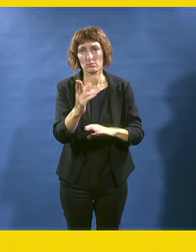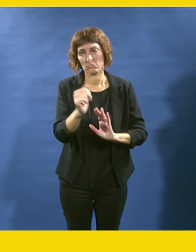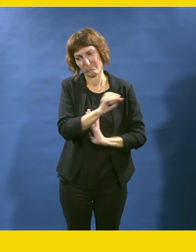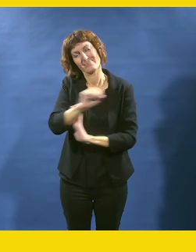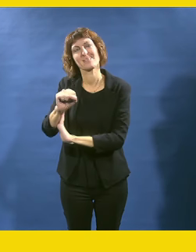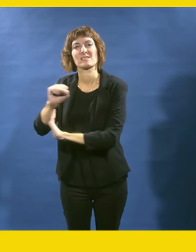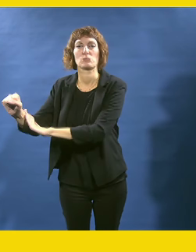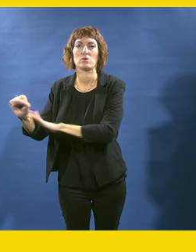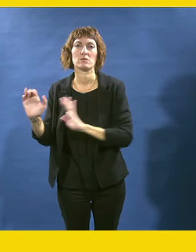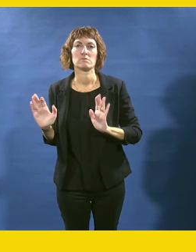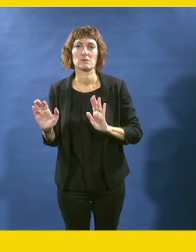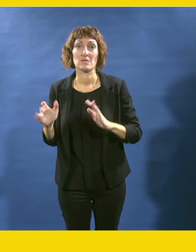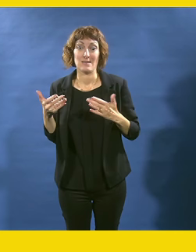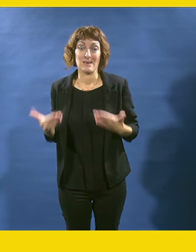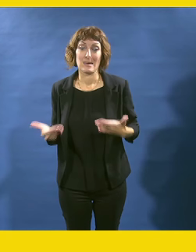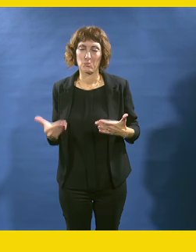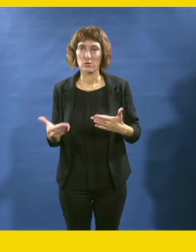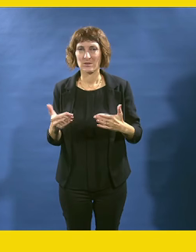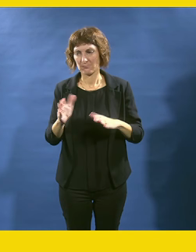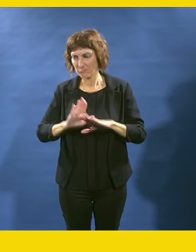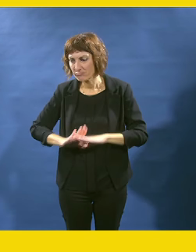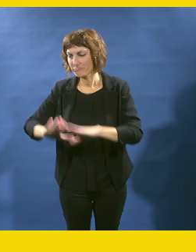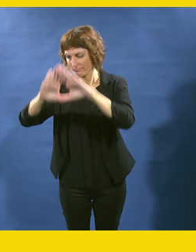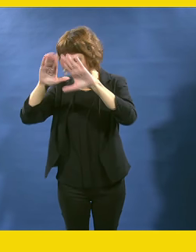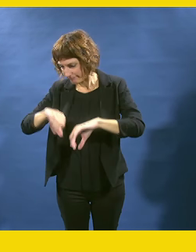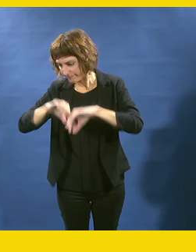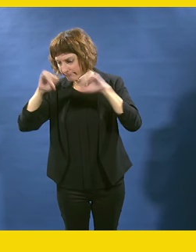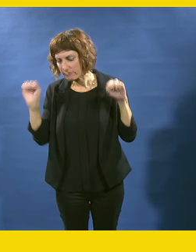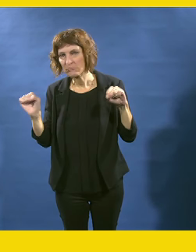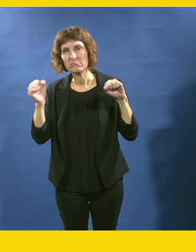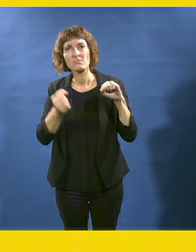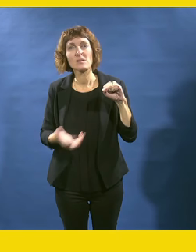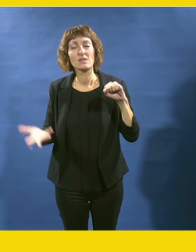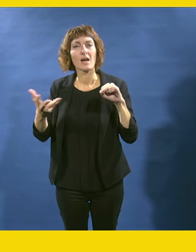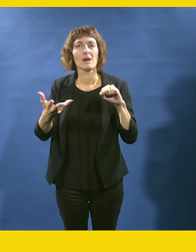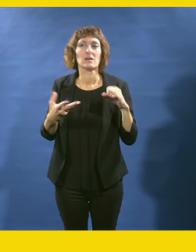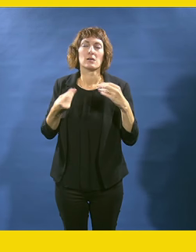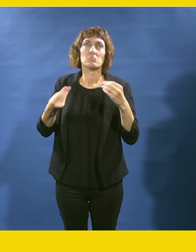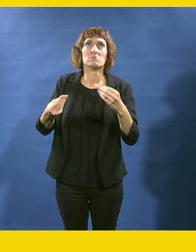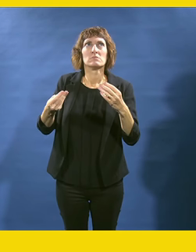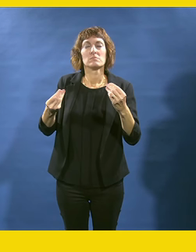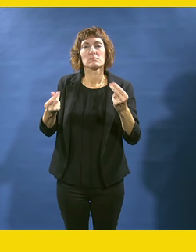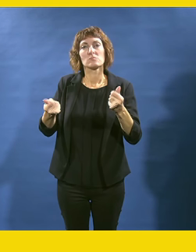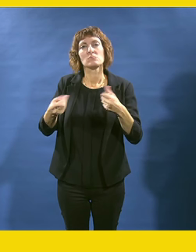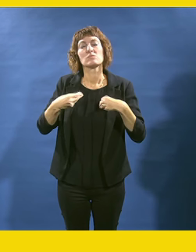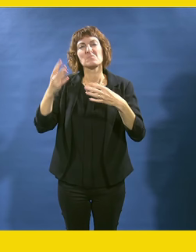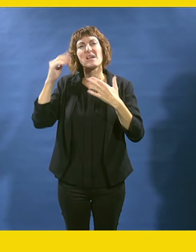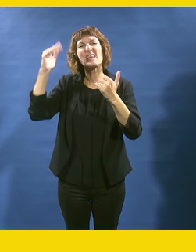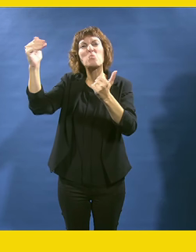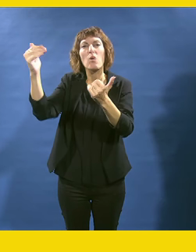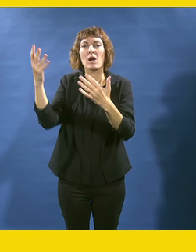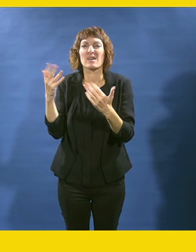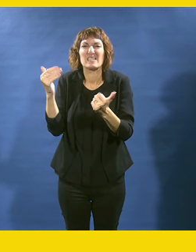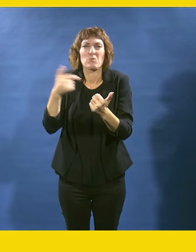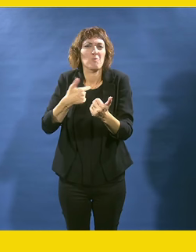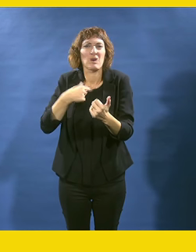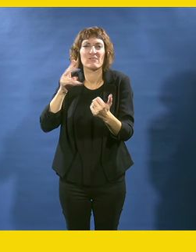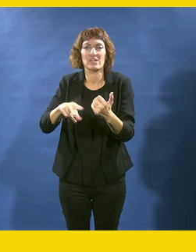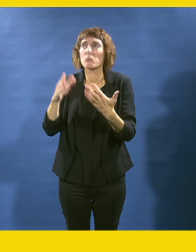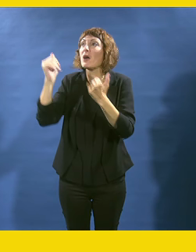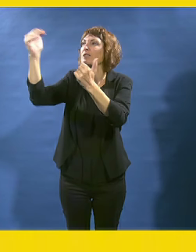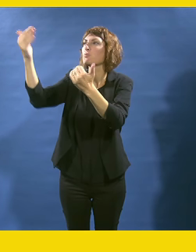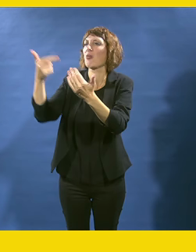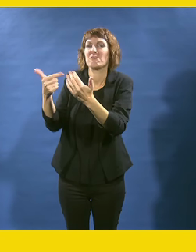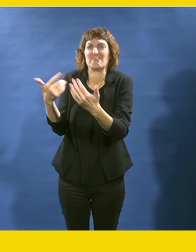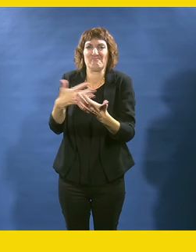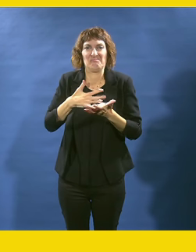Et c'est pour cela que dans le féminisme réside non pas l'espoir, moi je n'aime pas l'espoir en fait. Pendant